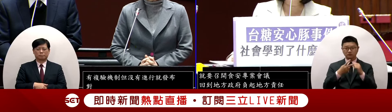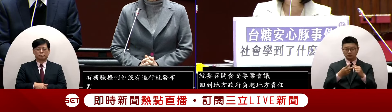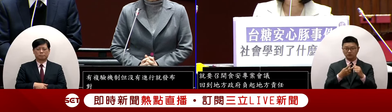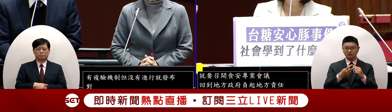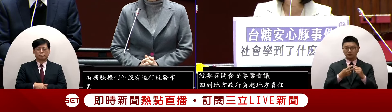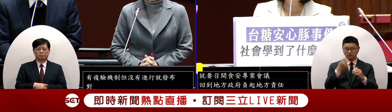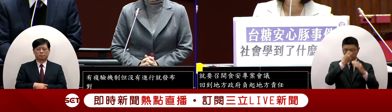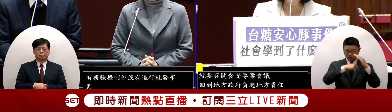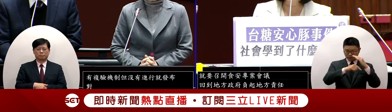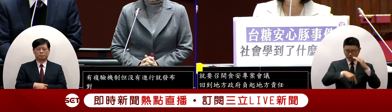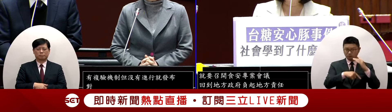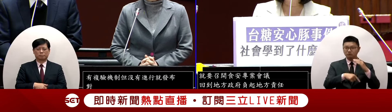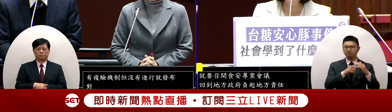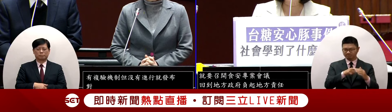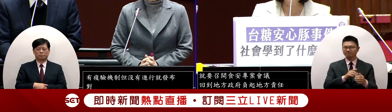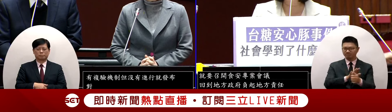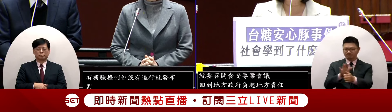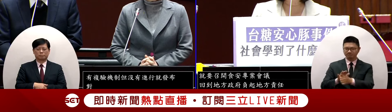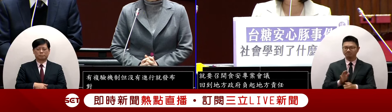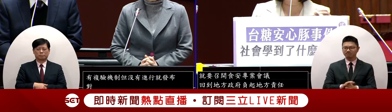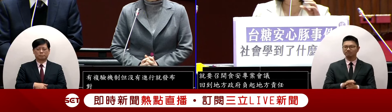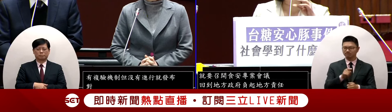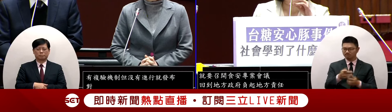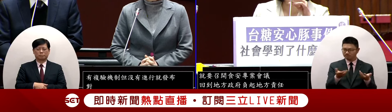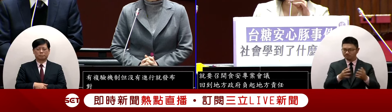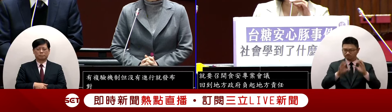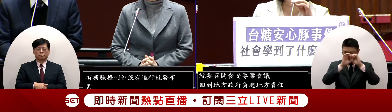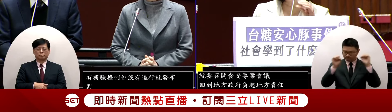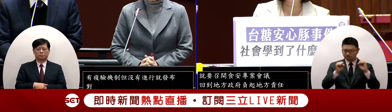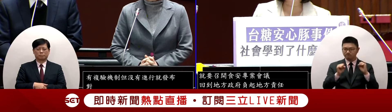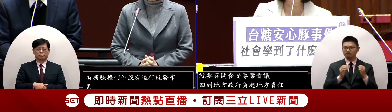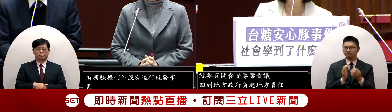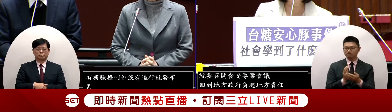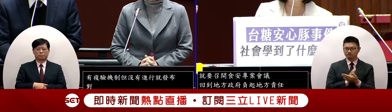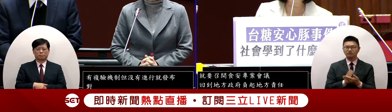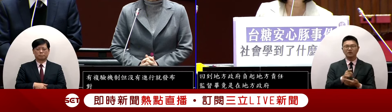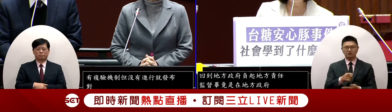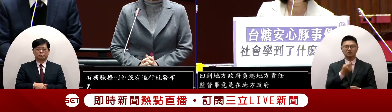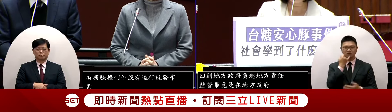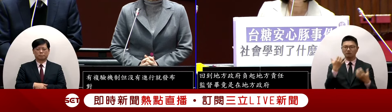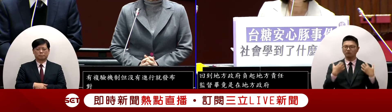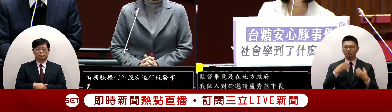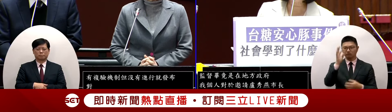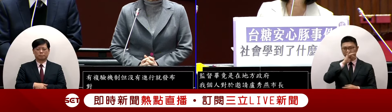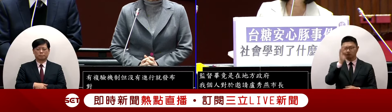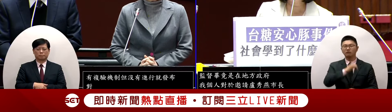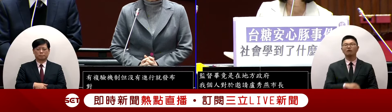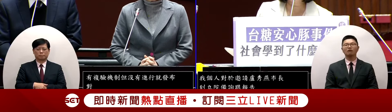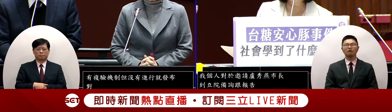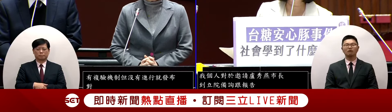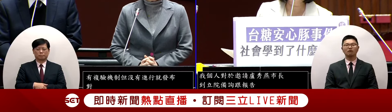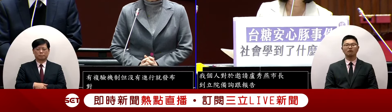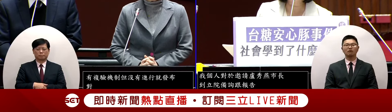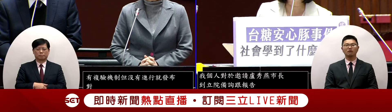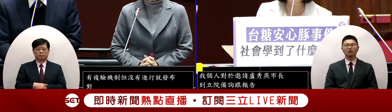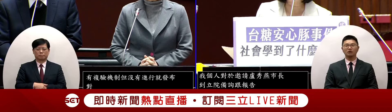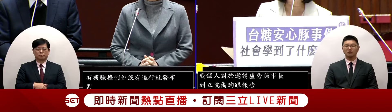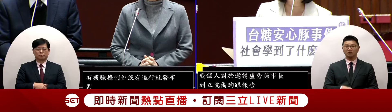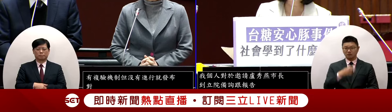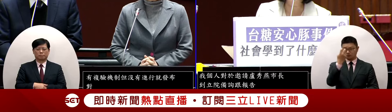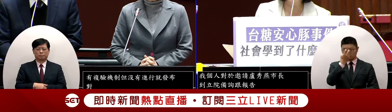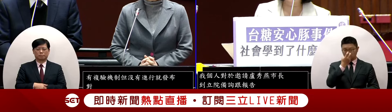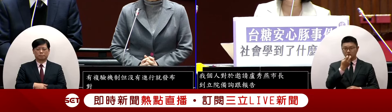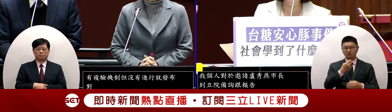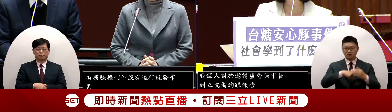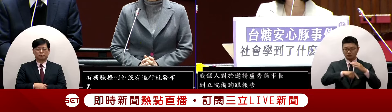察院是一个可以协助厘清这整个事实很重要的一个调查机关。这也许监委们听到